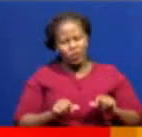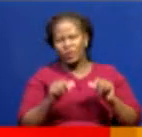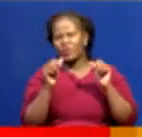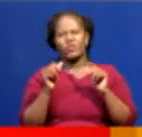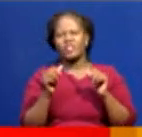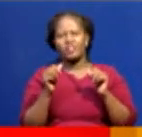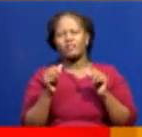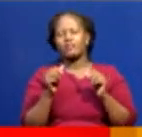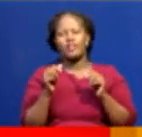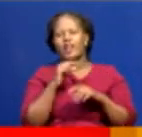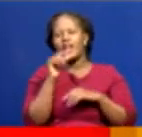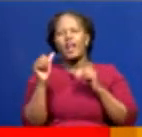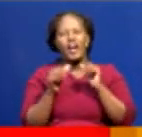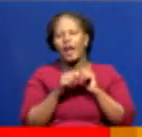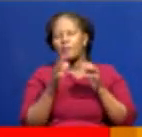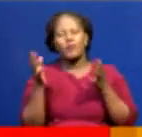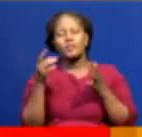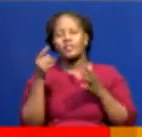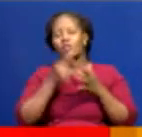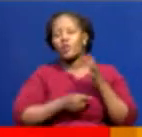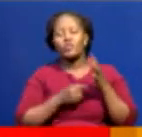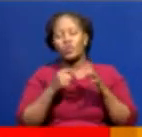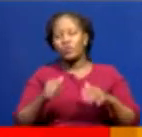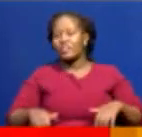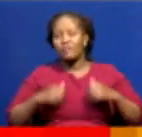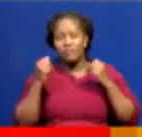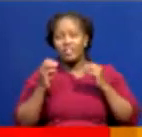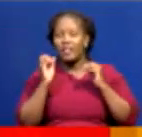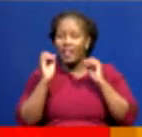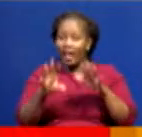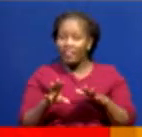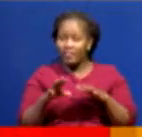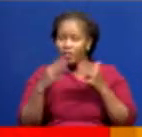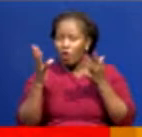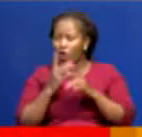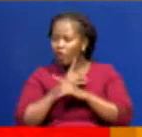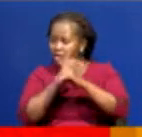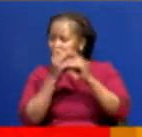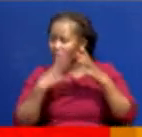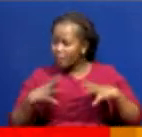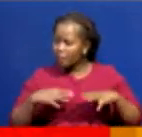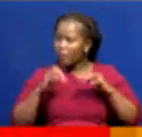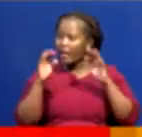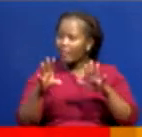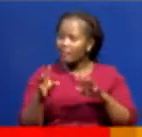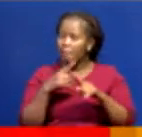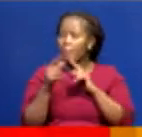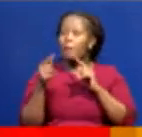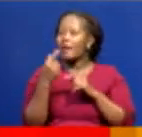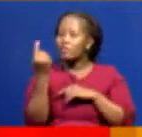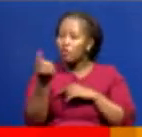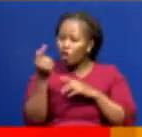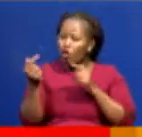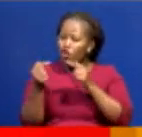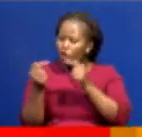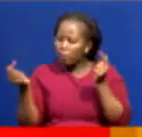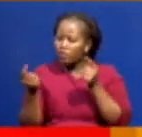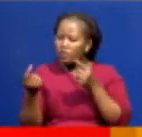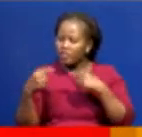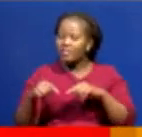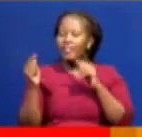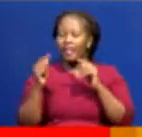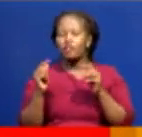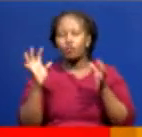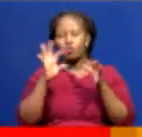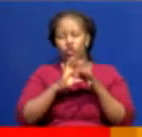ya kushinikiza gharama ya juu ya maisha ishuke ama kumtetea mwananchi, ila ni upande wa upinzani kujaribu kupata nafasi ya kuingia